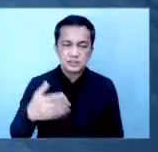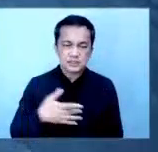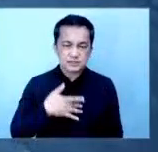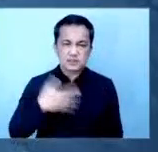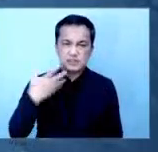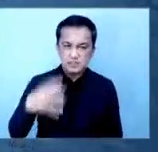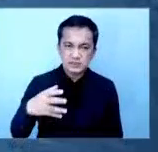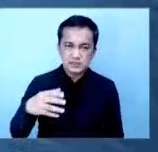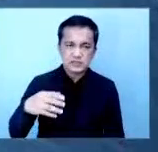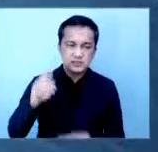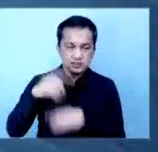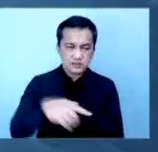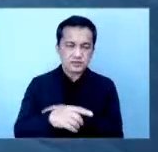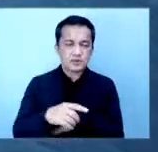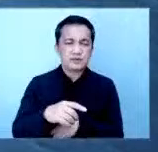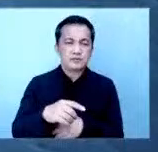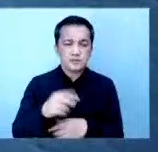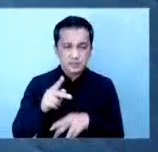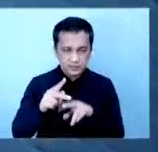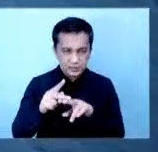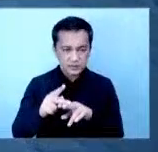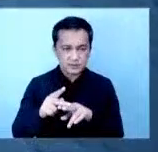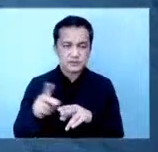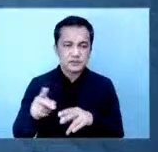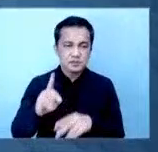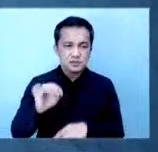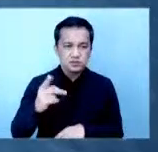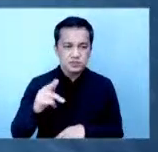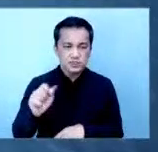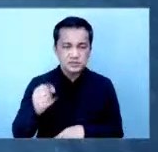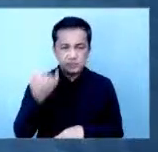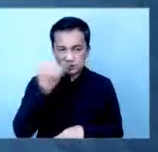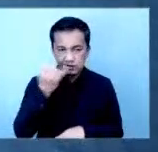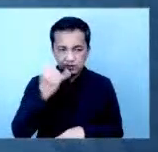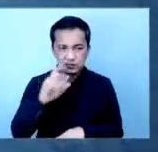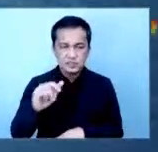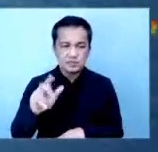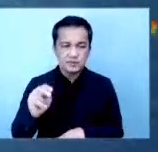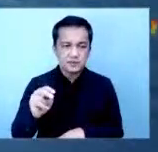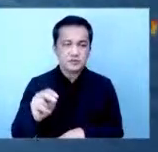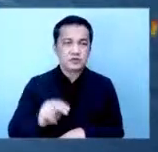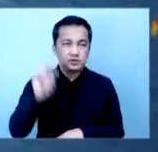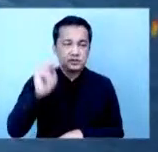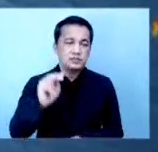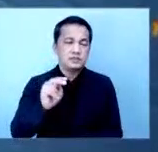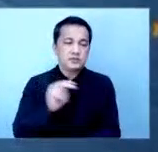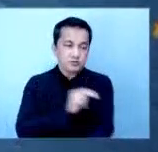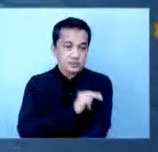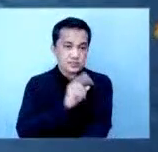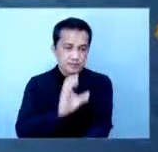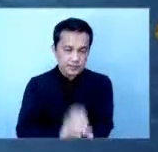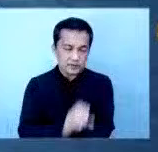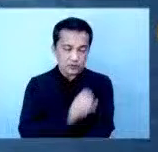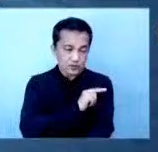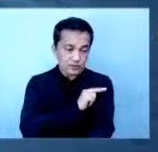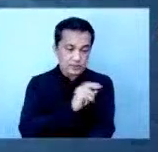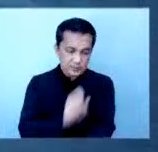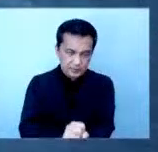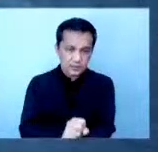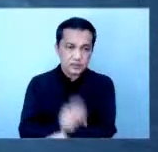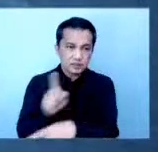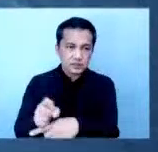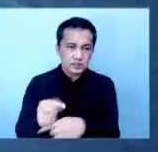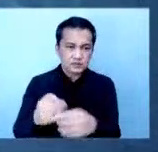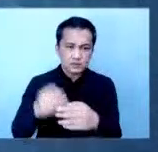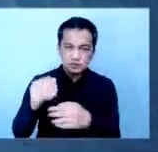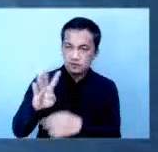sa Dagupan City, Pangasinan, Dumangas, Iloilo, at Katarman, Northern Samar. Sinundan niya na 42 degrees Celsius na heat index